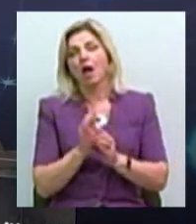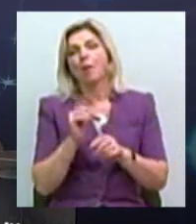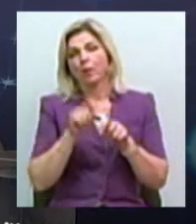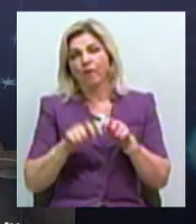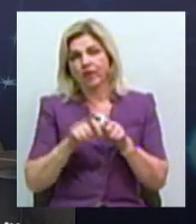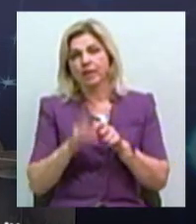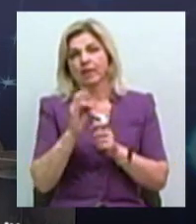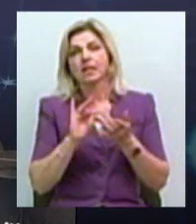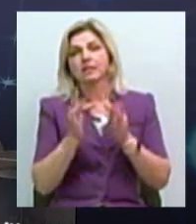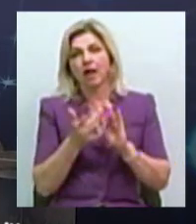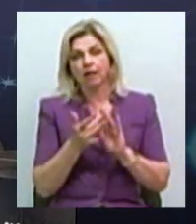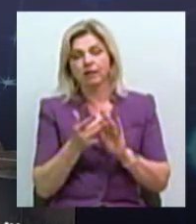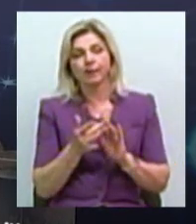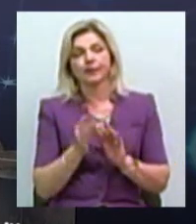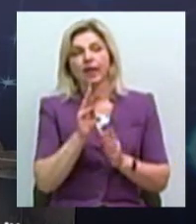Мінсоцполітики